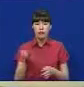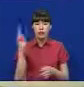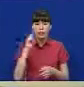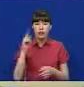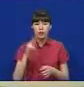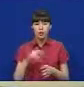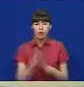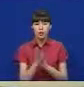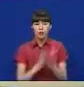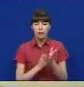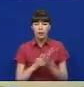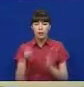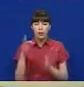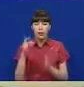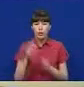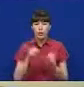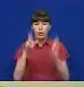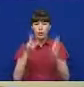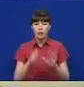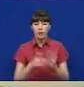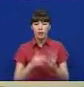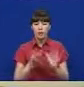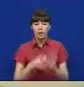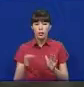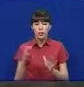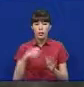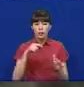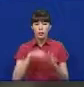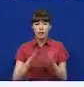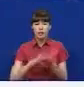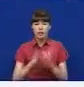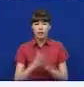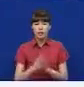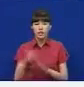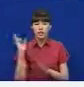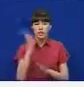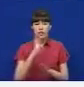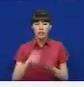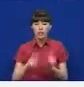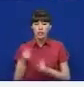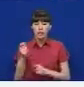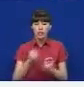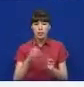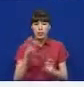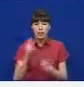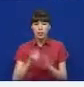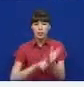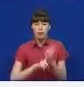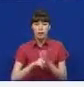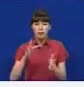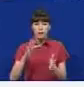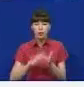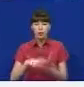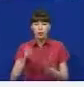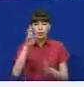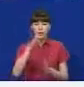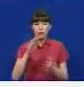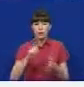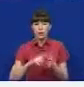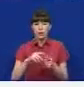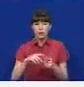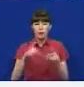қызметкерлер, докторанттар арнай шақыртылуда. Облыстық ішкі саясат және дін істері басқармасының әлеуметтік бастамалар орталығы мемлекеттік коммуналдық